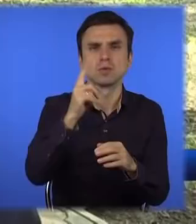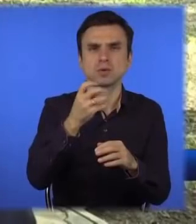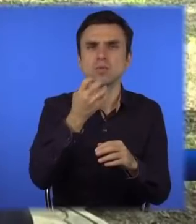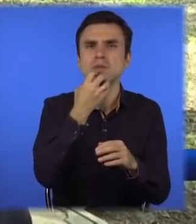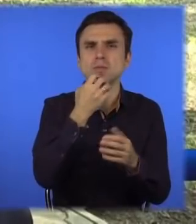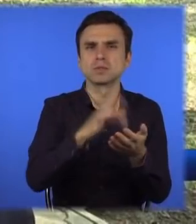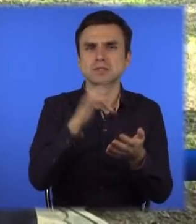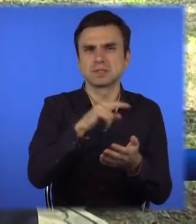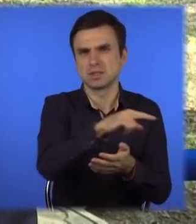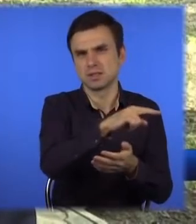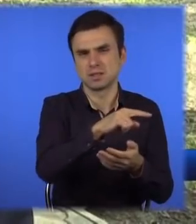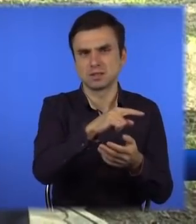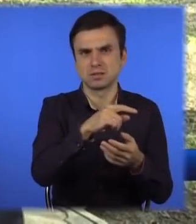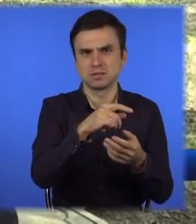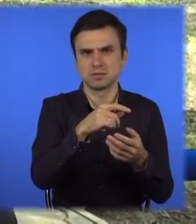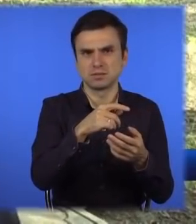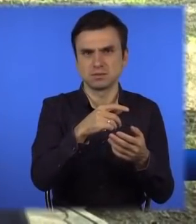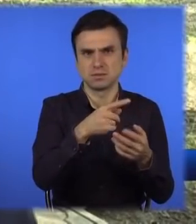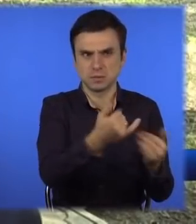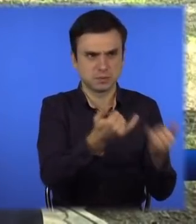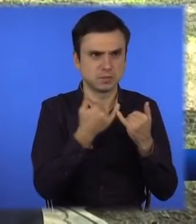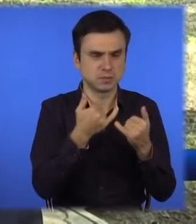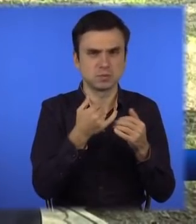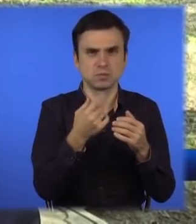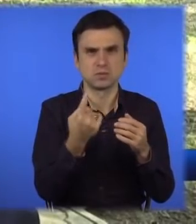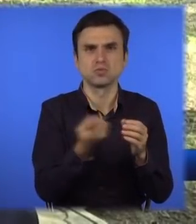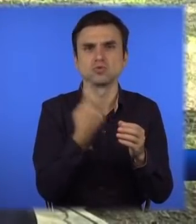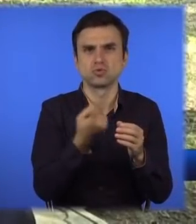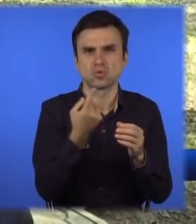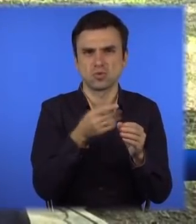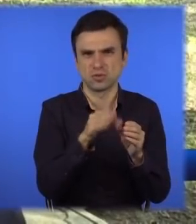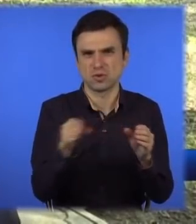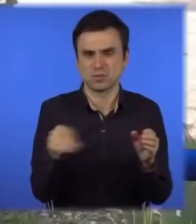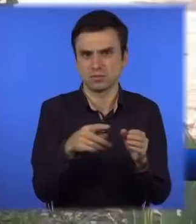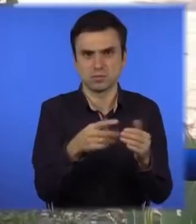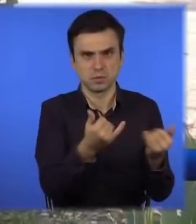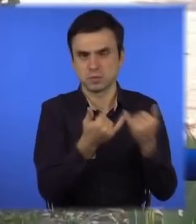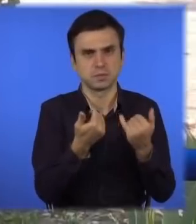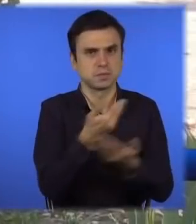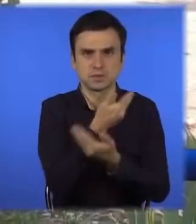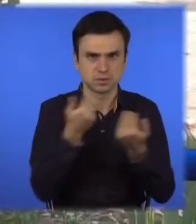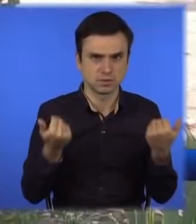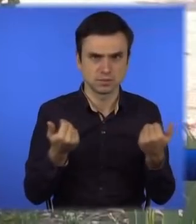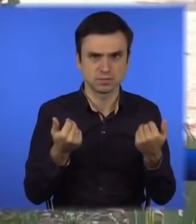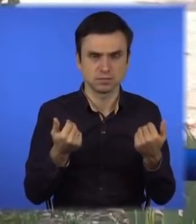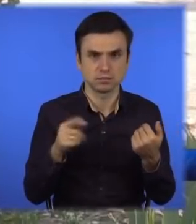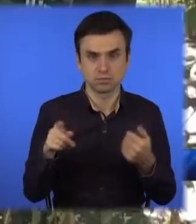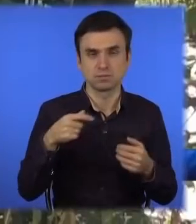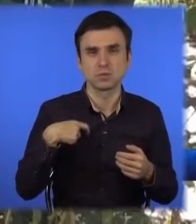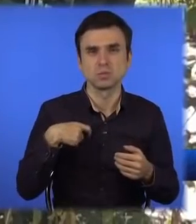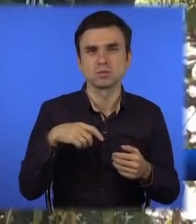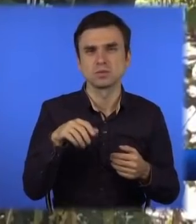хоче встановлювати загальнобудинкові прилади обліку тепла, які у півтора рази зменшують рахунки для людей.